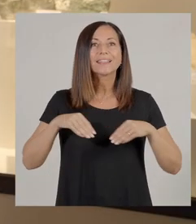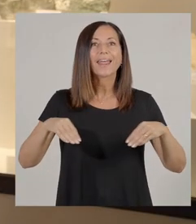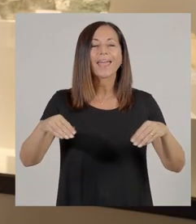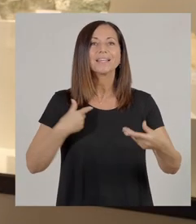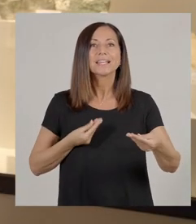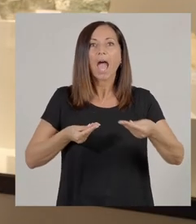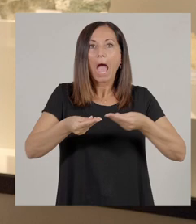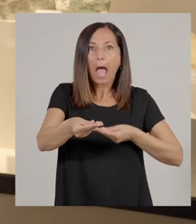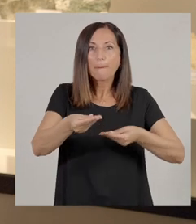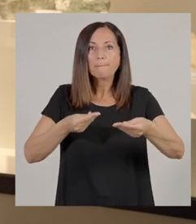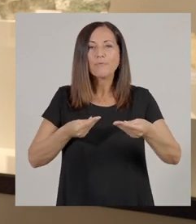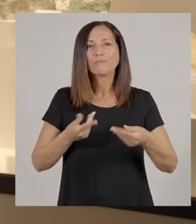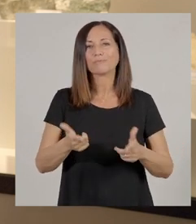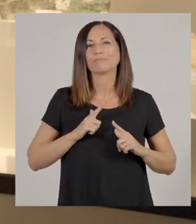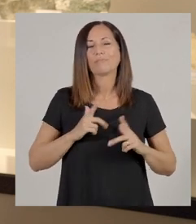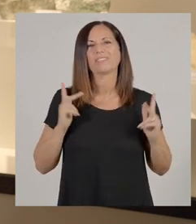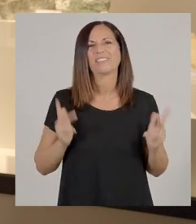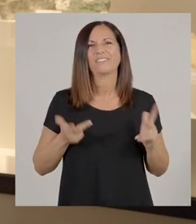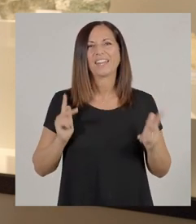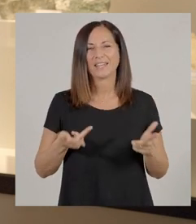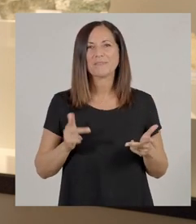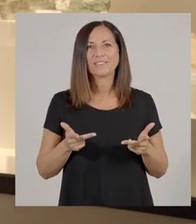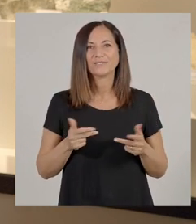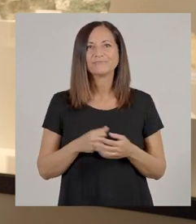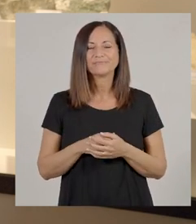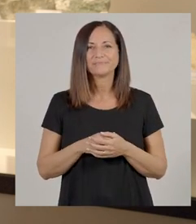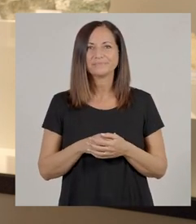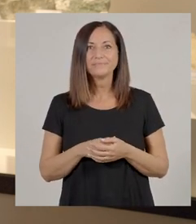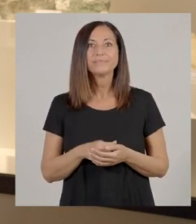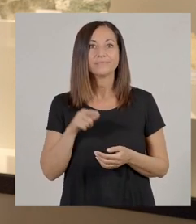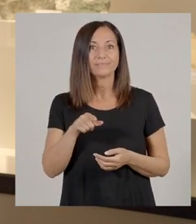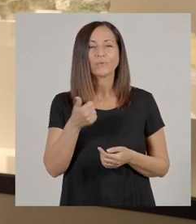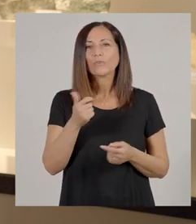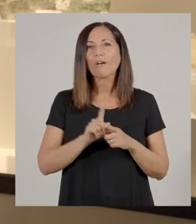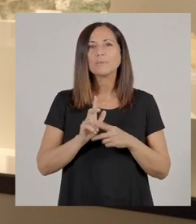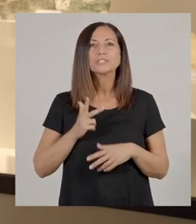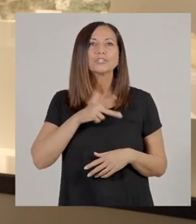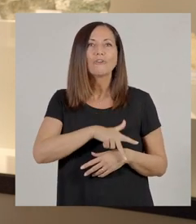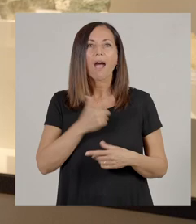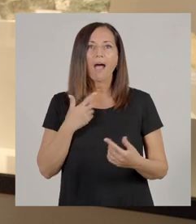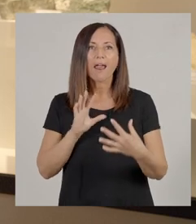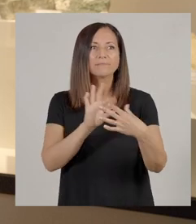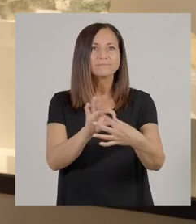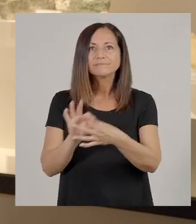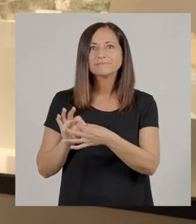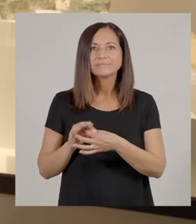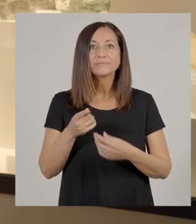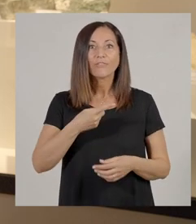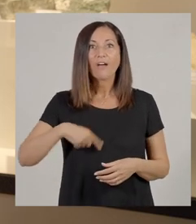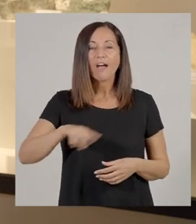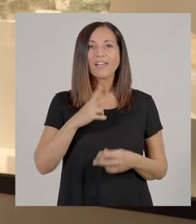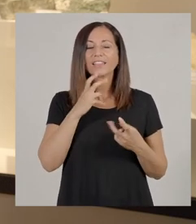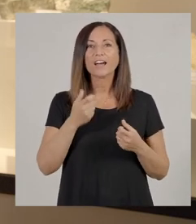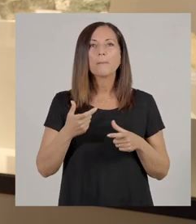mostre scambio, era un divertimento. Era anche una cosa sociale, perché noi